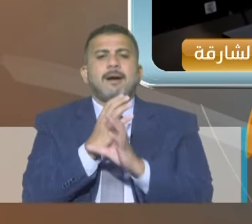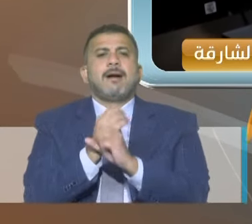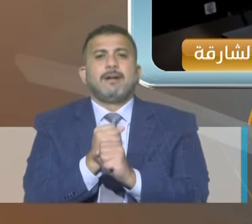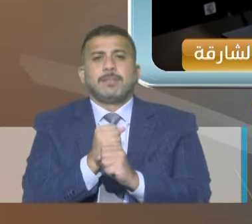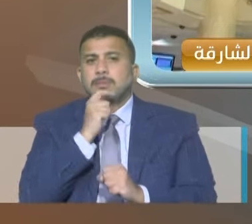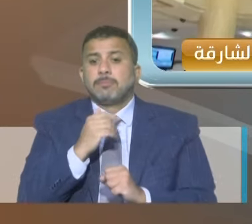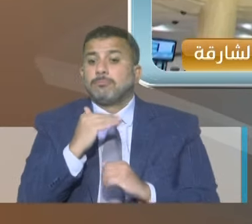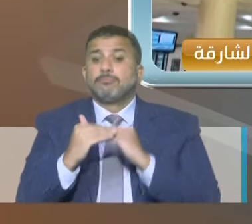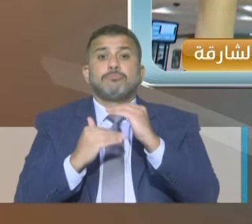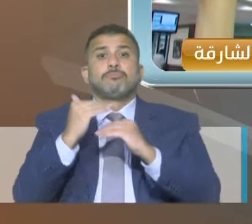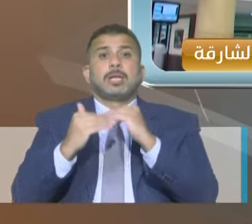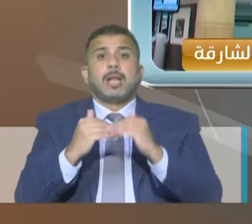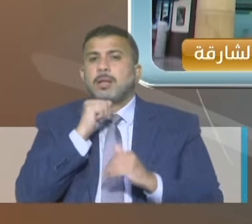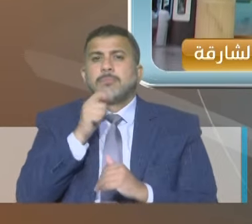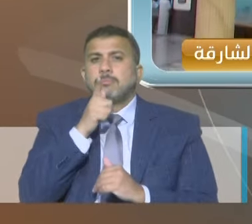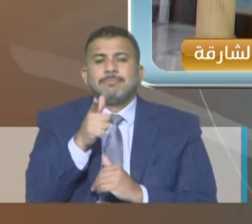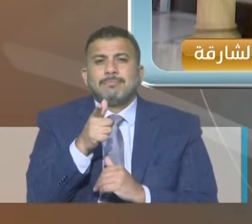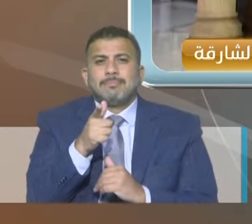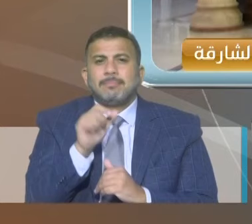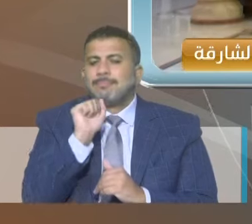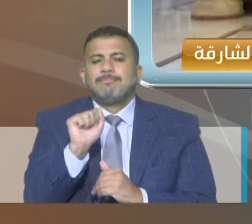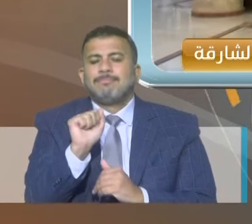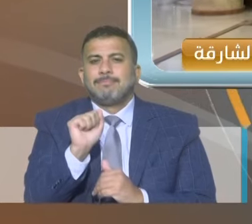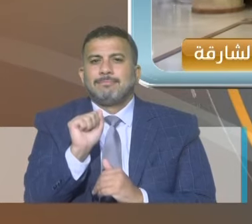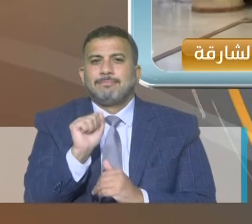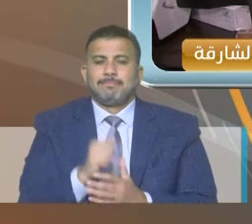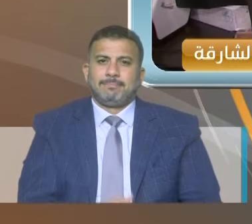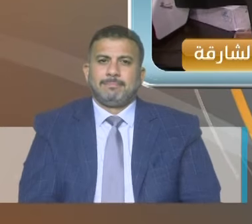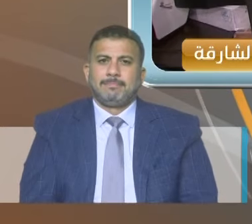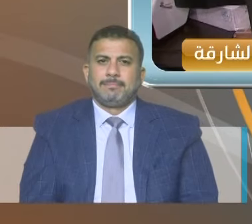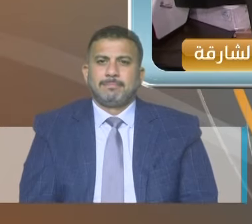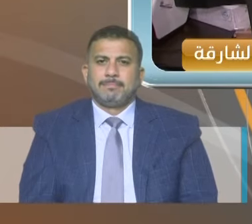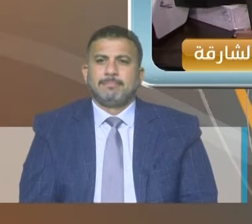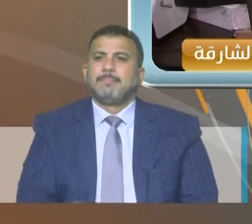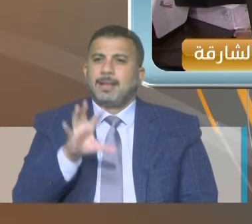أعلى مستويات المتقدمة في الأداء.